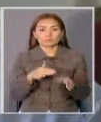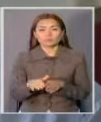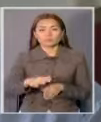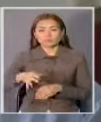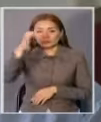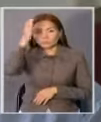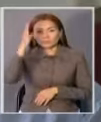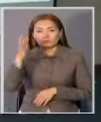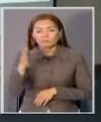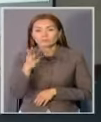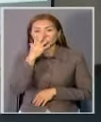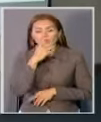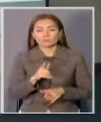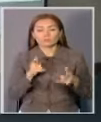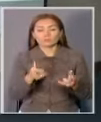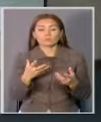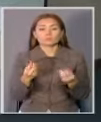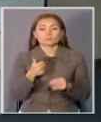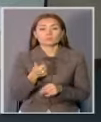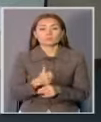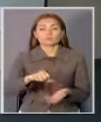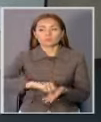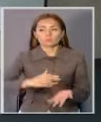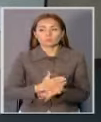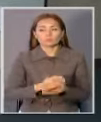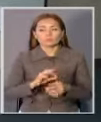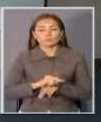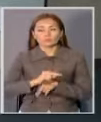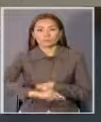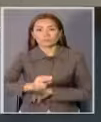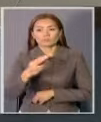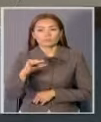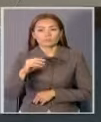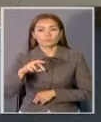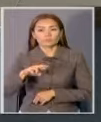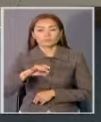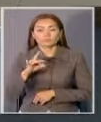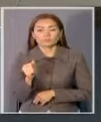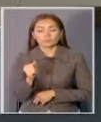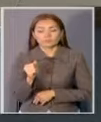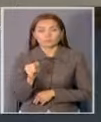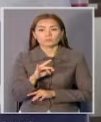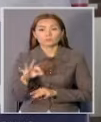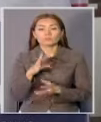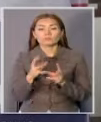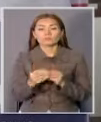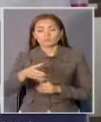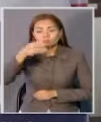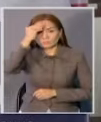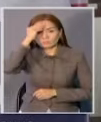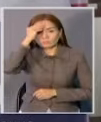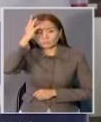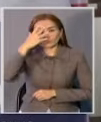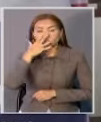совершенствовать свое образование за рубежом. Одна из участниц мастер-класса Диляра Каиргалиева убеждена, что, получив образование